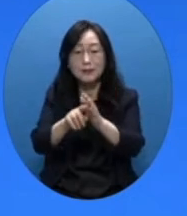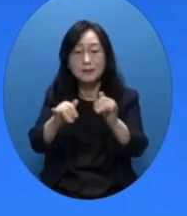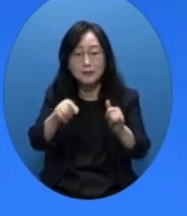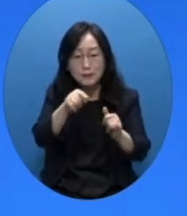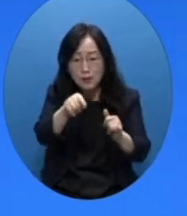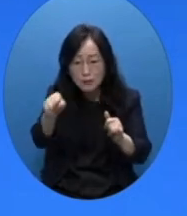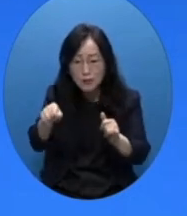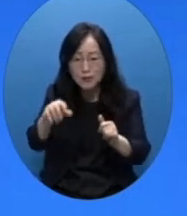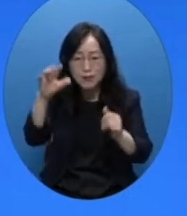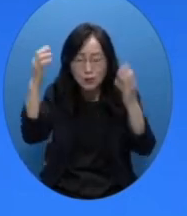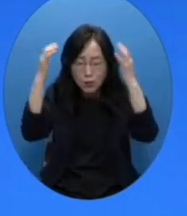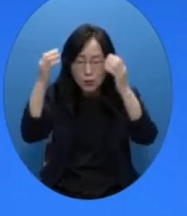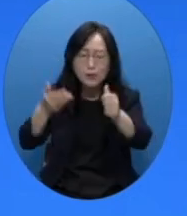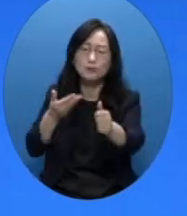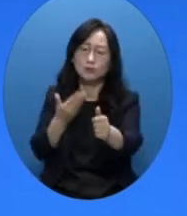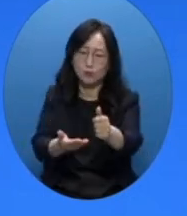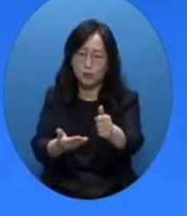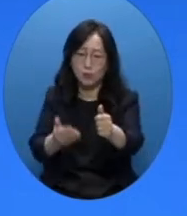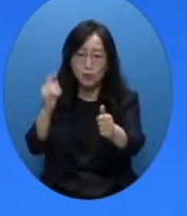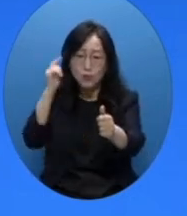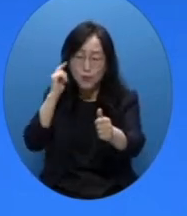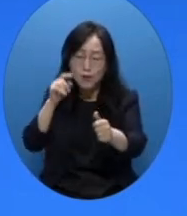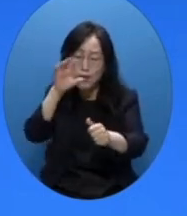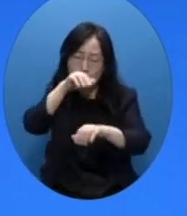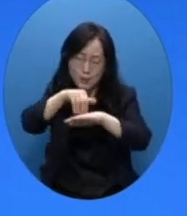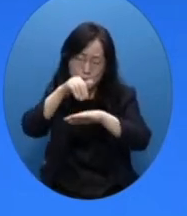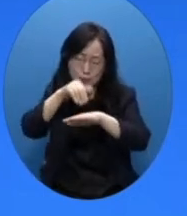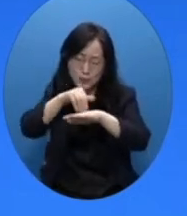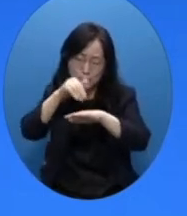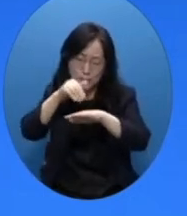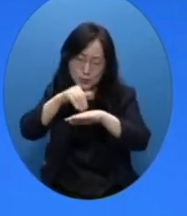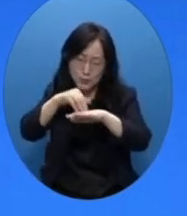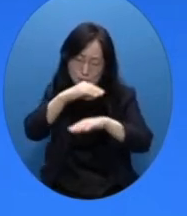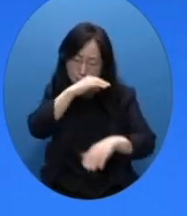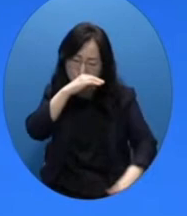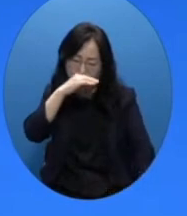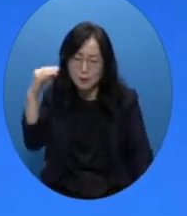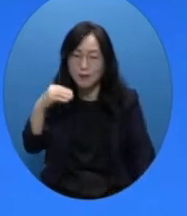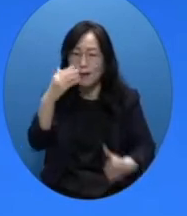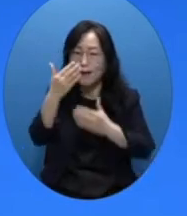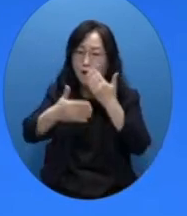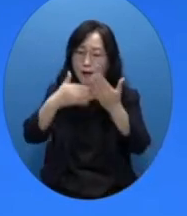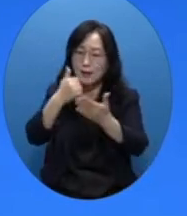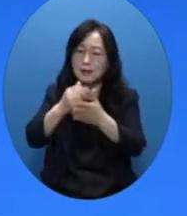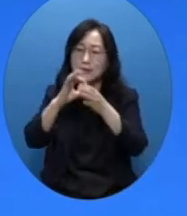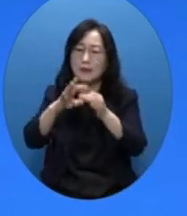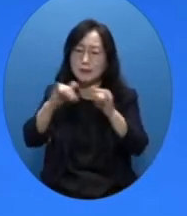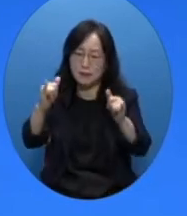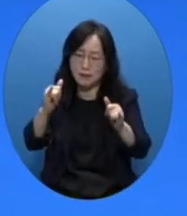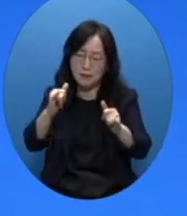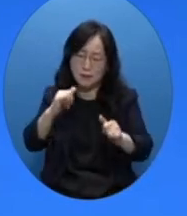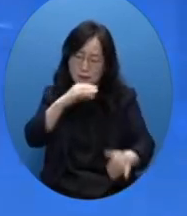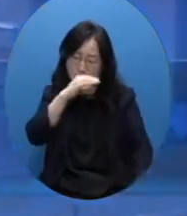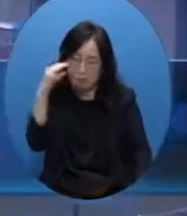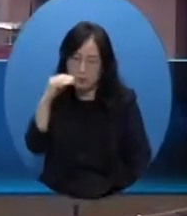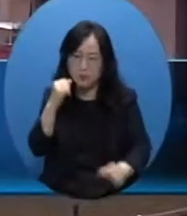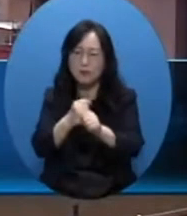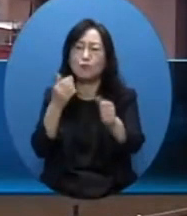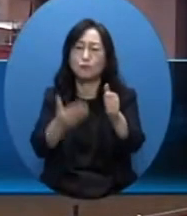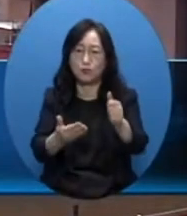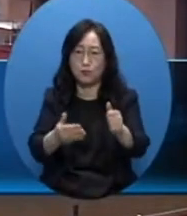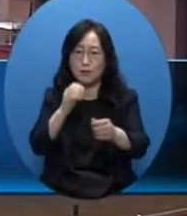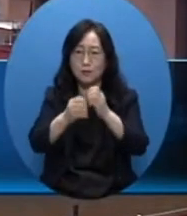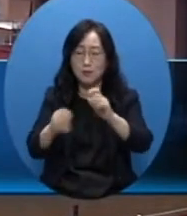우리를 다듬으시는 것입니다. 하나님의 사람으로, 온전한 사람으로 만드시는 것입니다. 시편 107편